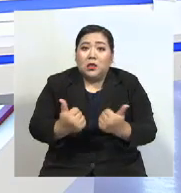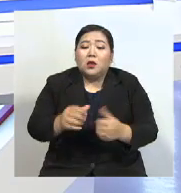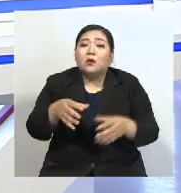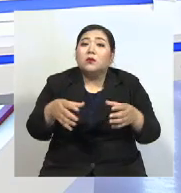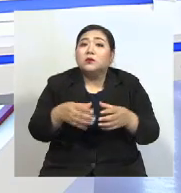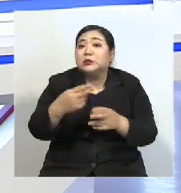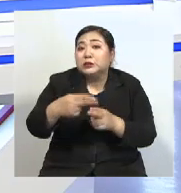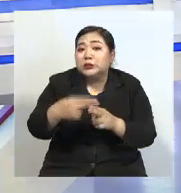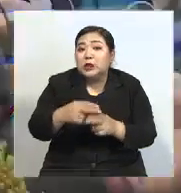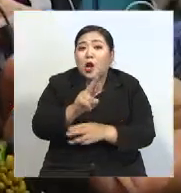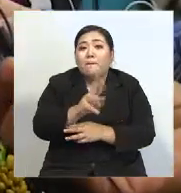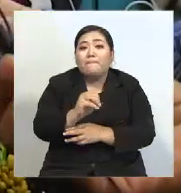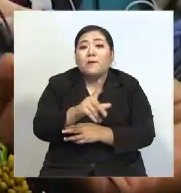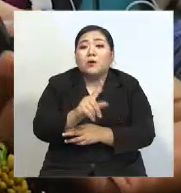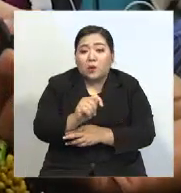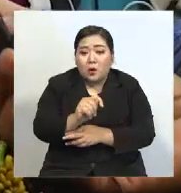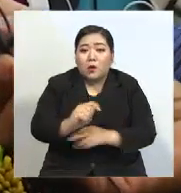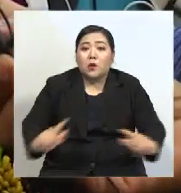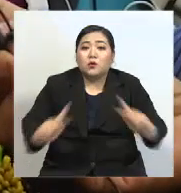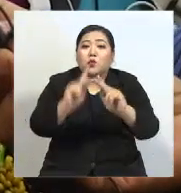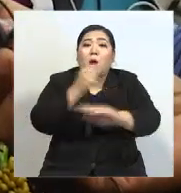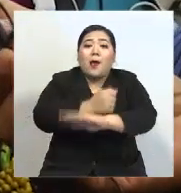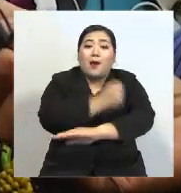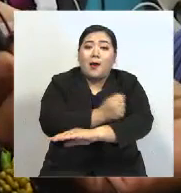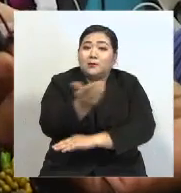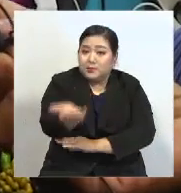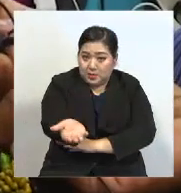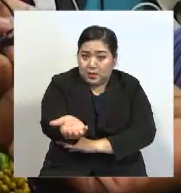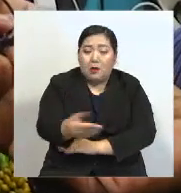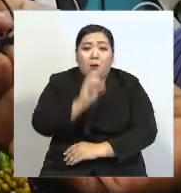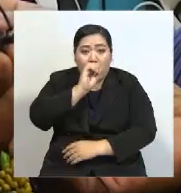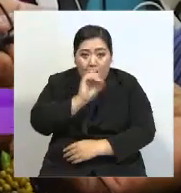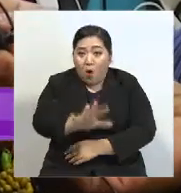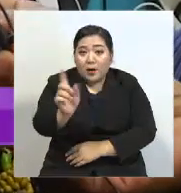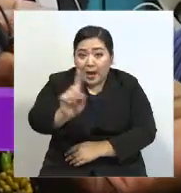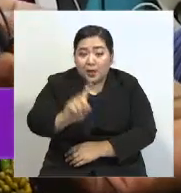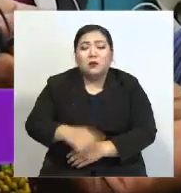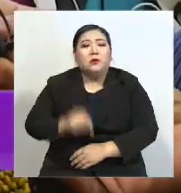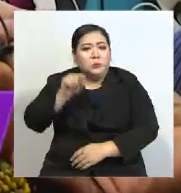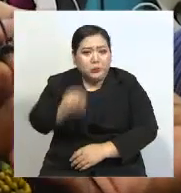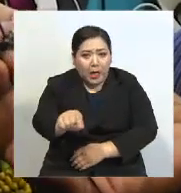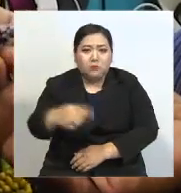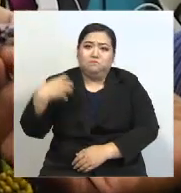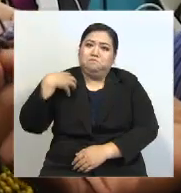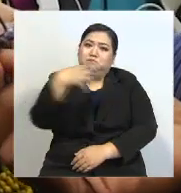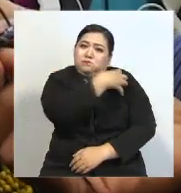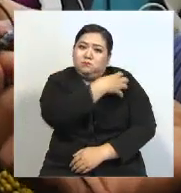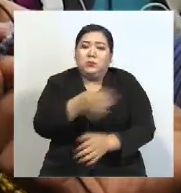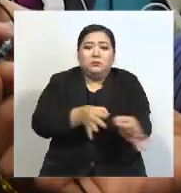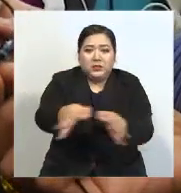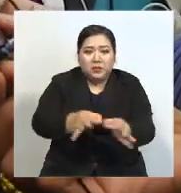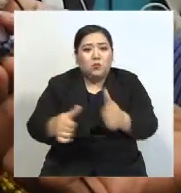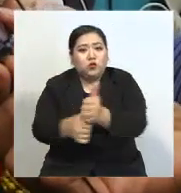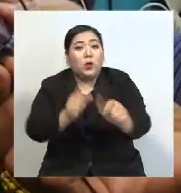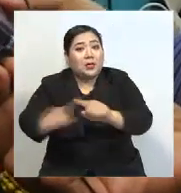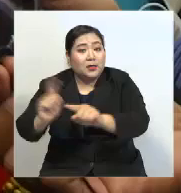จตุมงคลสนกุลรัฐมนตรีว่าการกระทรวงแรงงานนะคะย้ำนะคะว่าสั่งการให้อัครราชทูตที่ปรึกษาฝ่ายแรงงานสำนักงาน